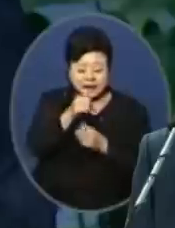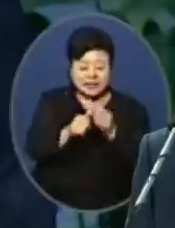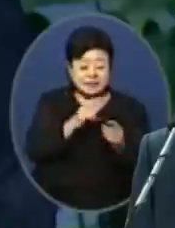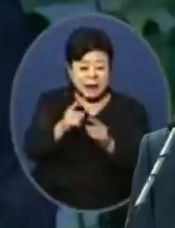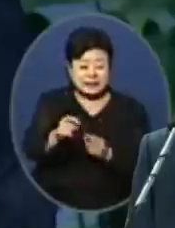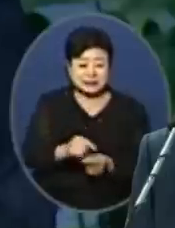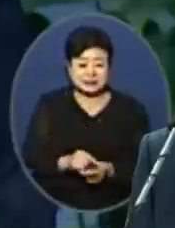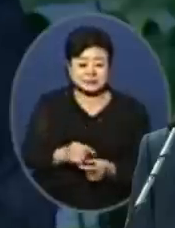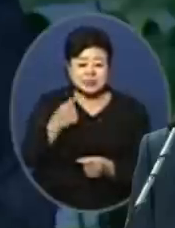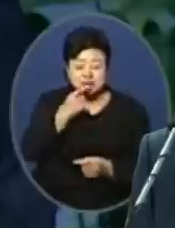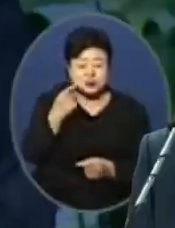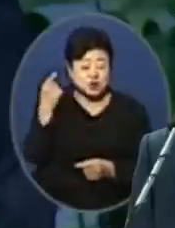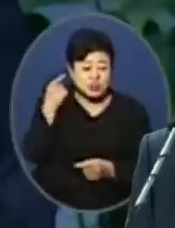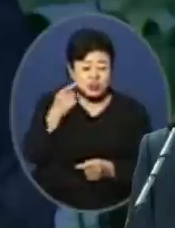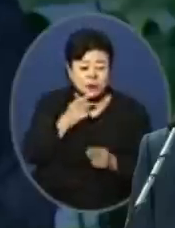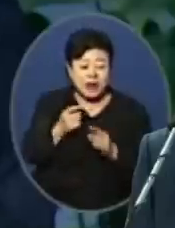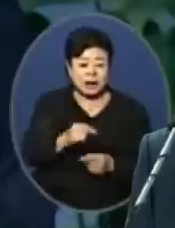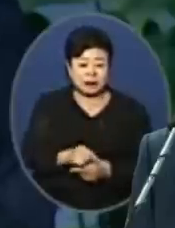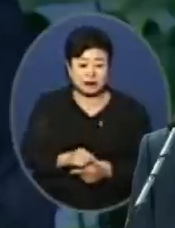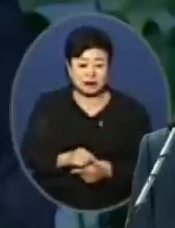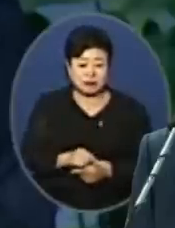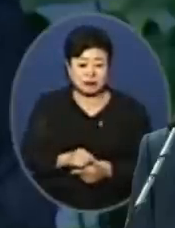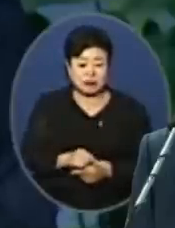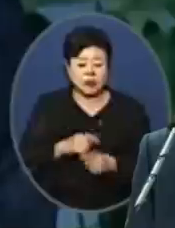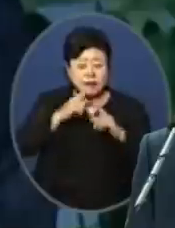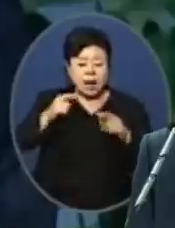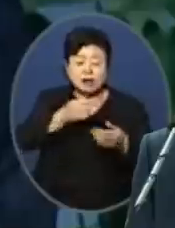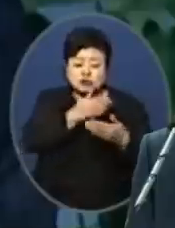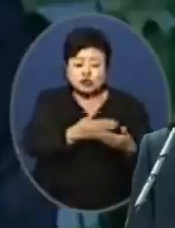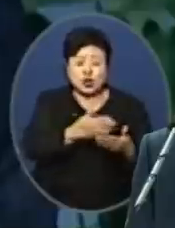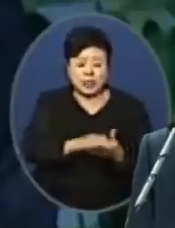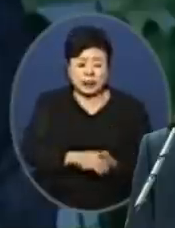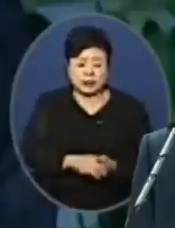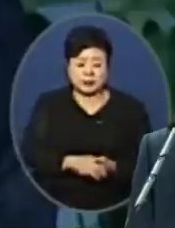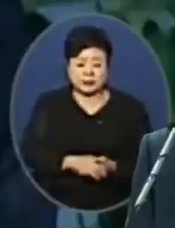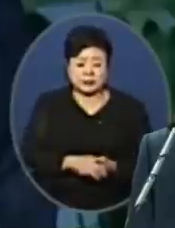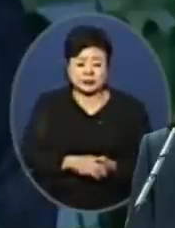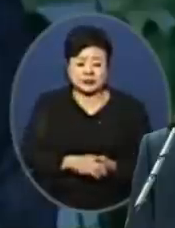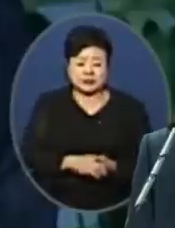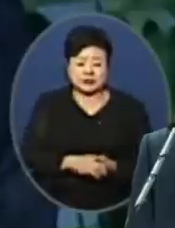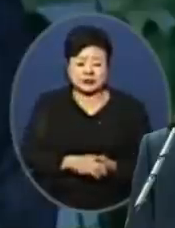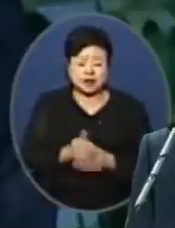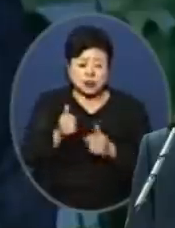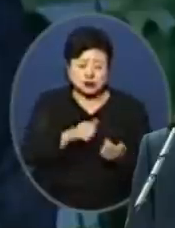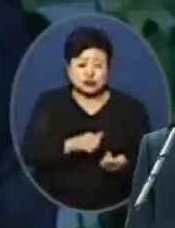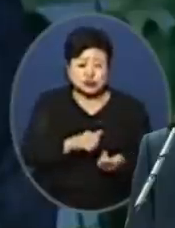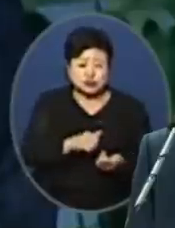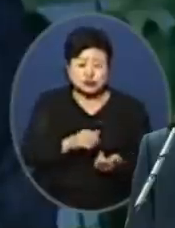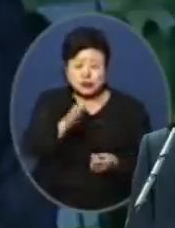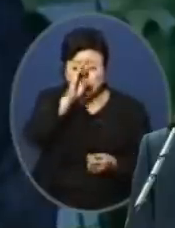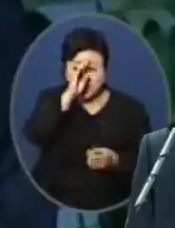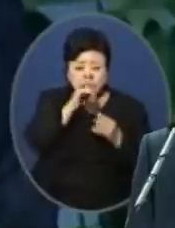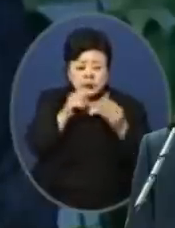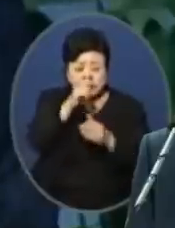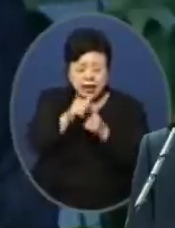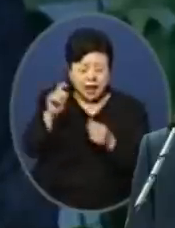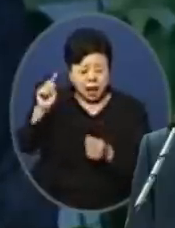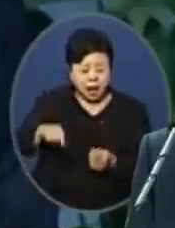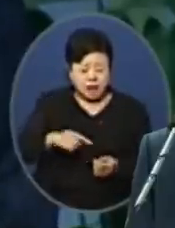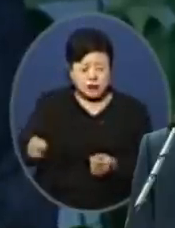하나님 말씀을 입술로 들리도록 말한다는 것도 얼마나 중요한지 몰라요. 그러므로 살지 못하고 죽을 것이라는 병자도